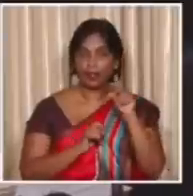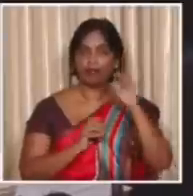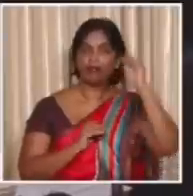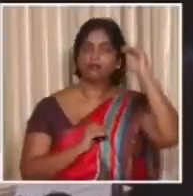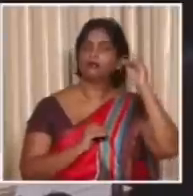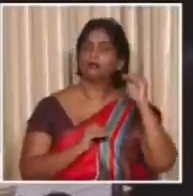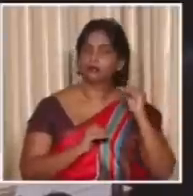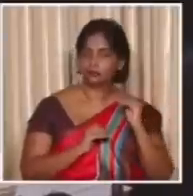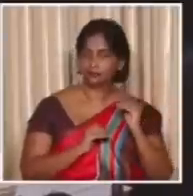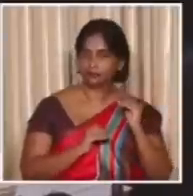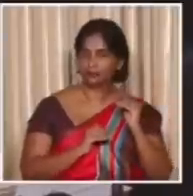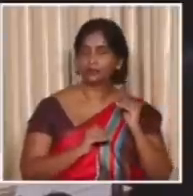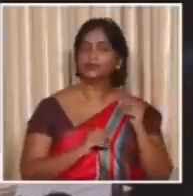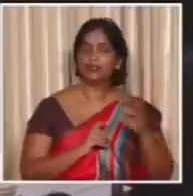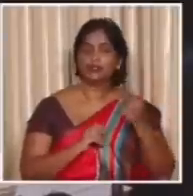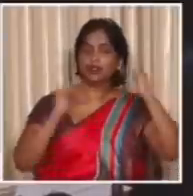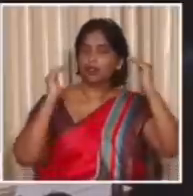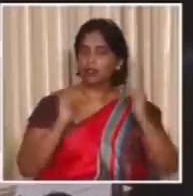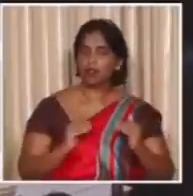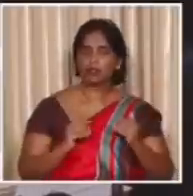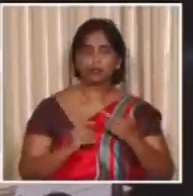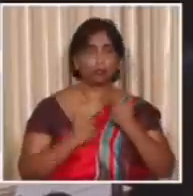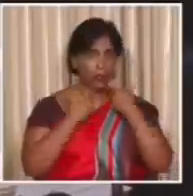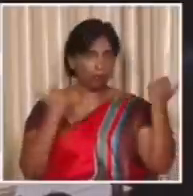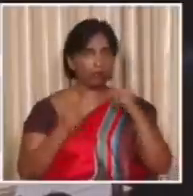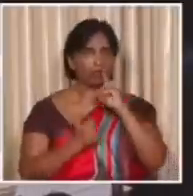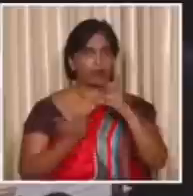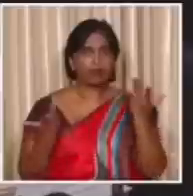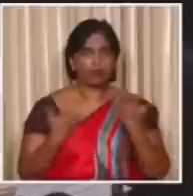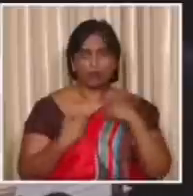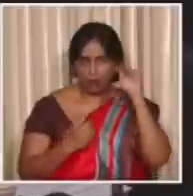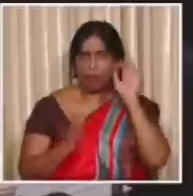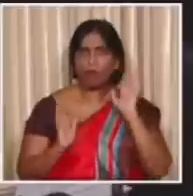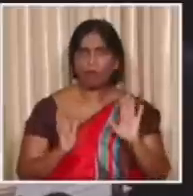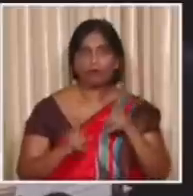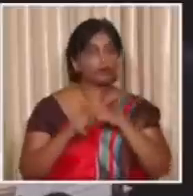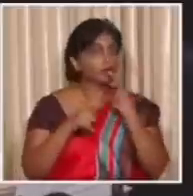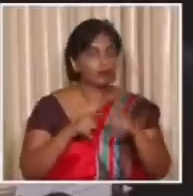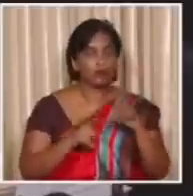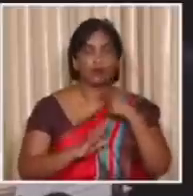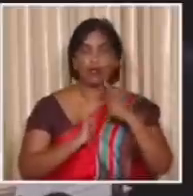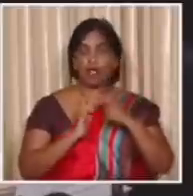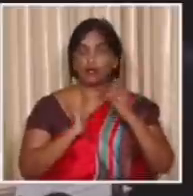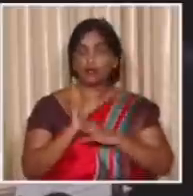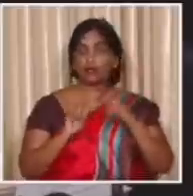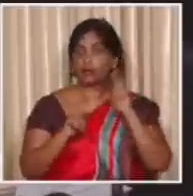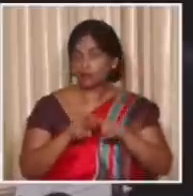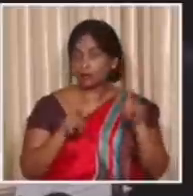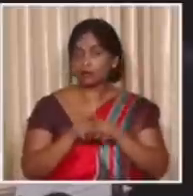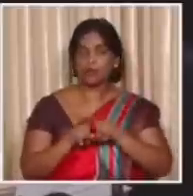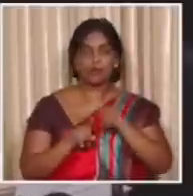අපේ ආර්ථිකය අකුලලා තියෙනවා. ඉතින් ආර්ථික අකුලපක කපංකමක් වෙන්නේ කොහොමද? මම දැනගන්නේ ඒක. ඒ විතරක් නෙවෙයි ජාත්‍යන්තර මූල්‍ය අරමුදල 90